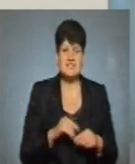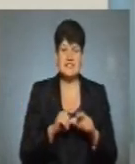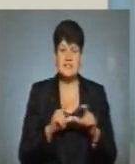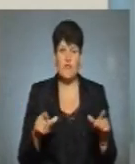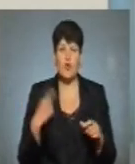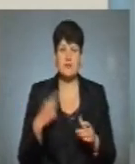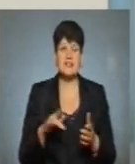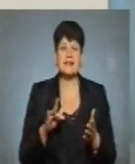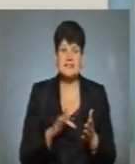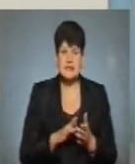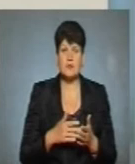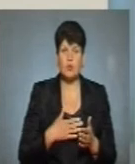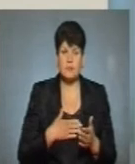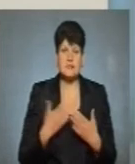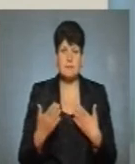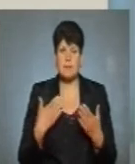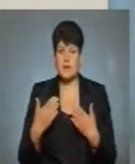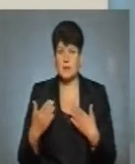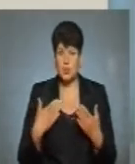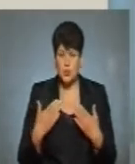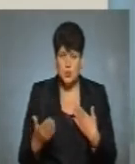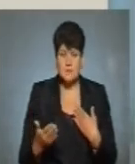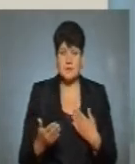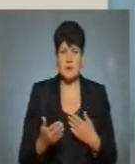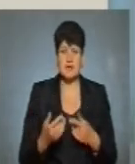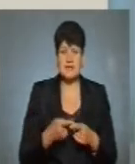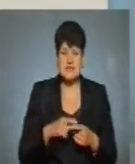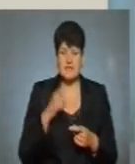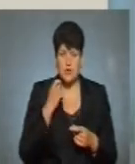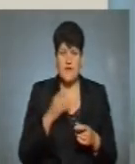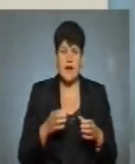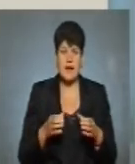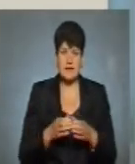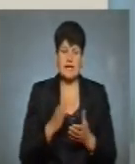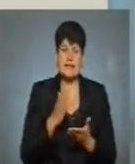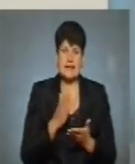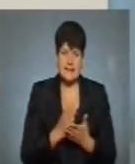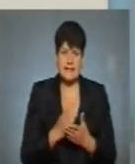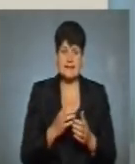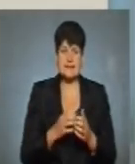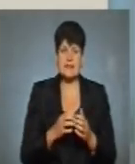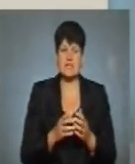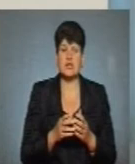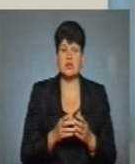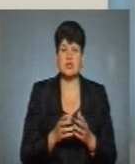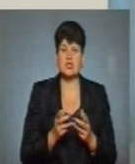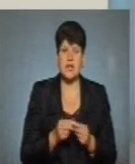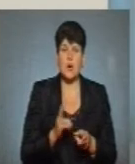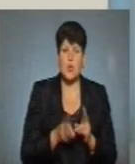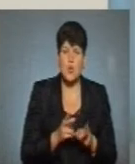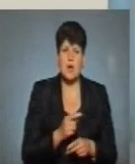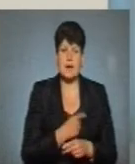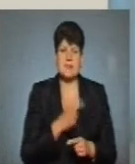обласних центрів, бо ми спілкуємося. Однозначно, така вікова категорія є серед числа кухарів, і медсестер,